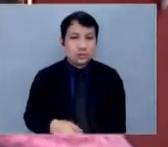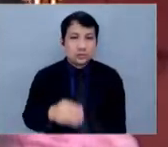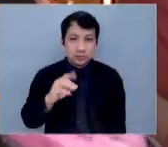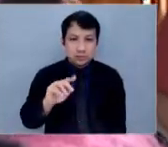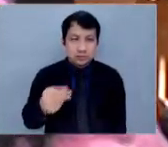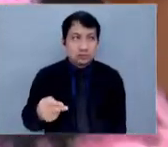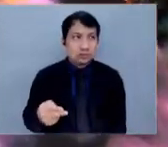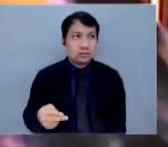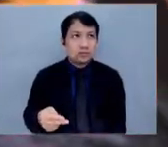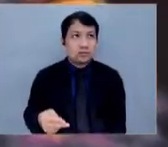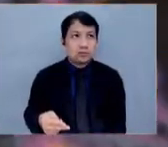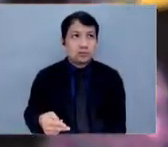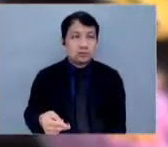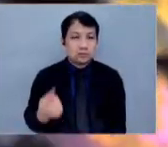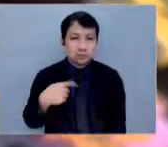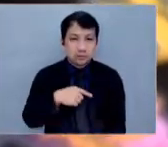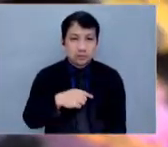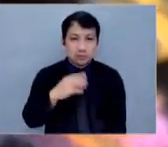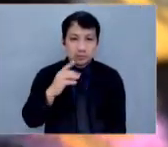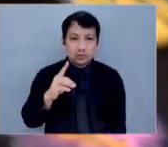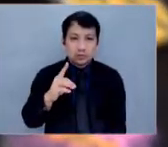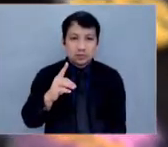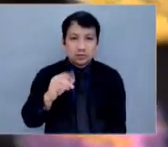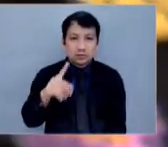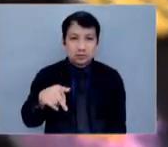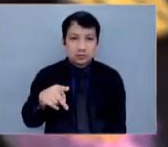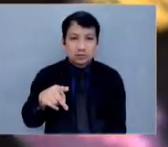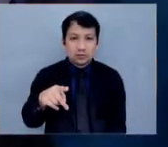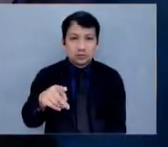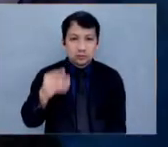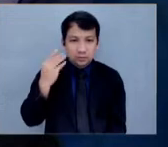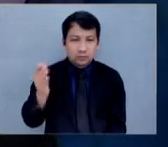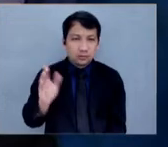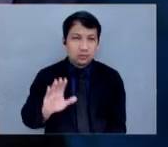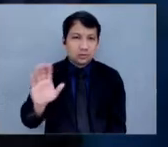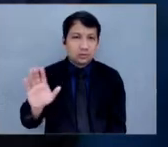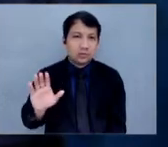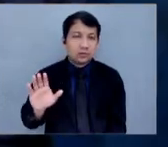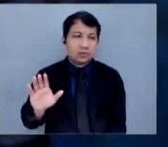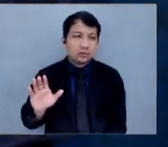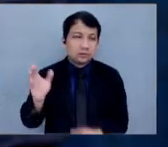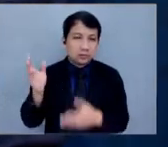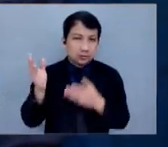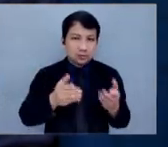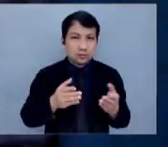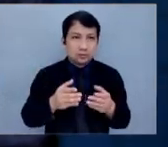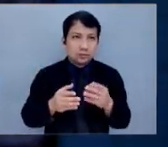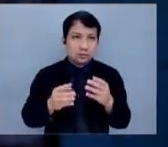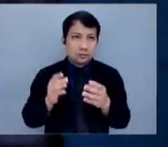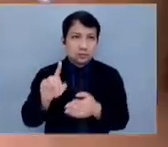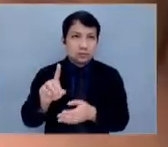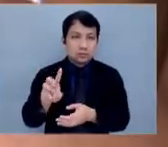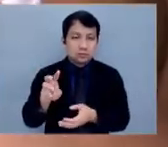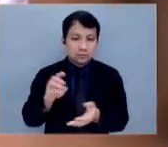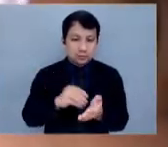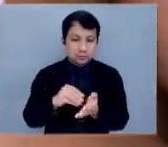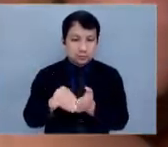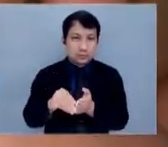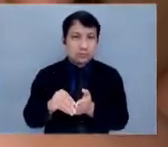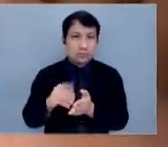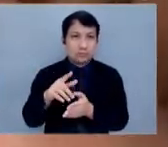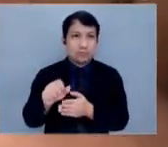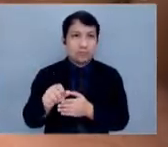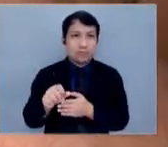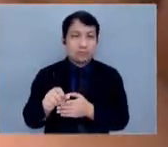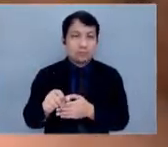milyong doses ng DTP vaccines. Yan ay habang hinihintay ang pagdating sa Hulyo ng 6 na milyong doses ng pentavalent vaccines na epektibo